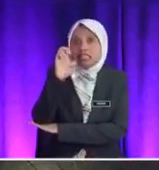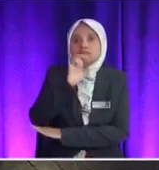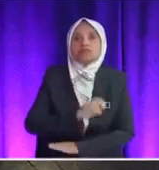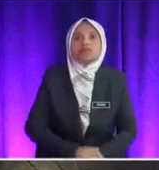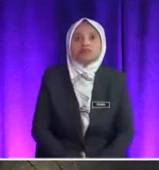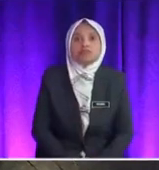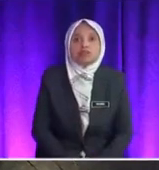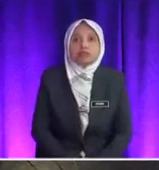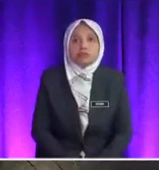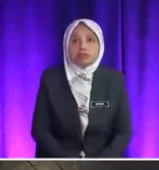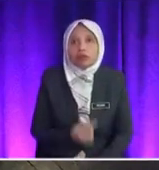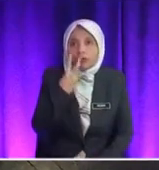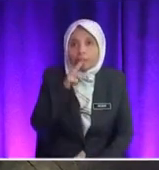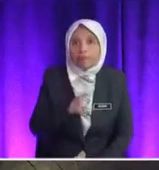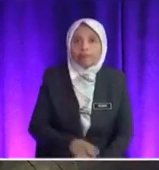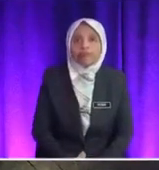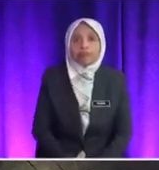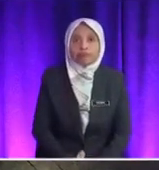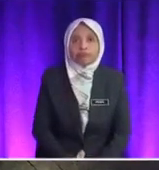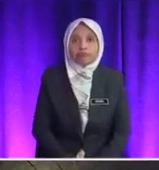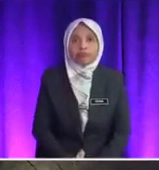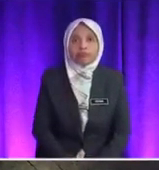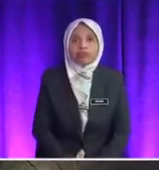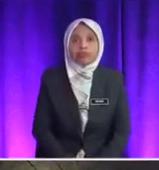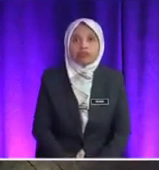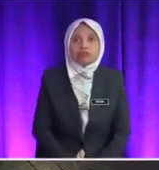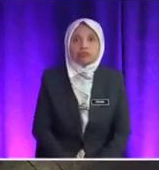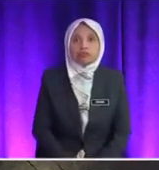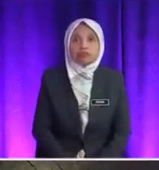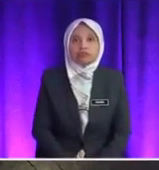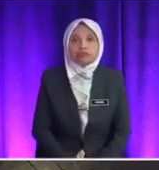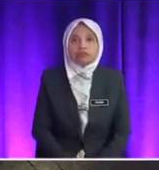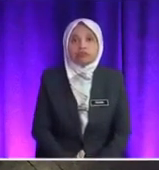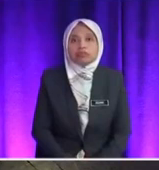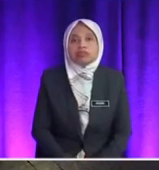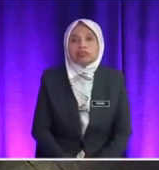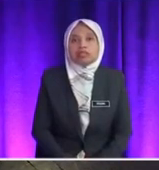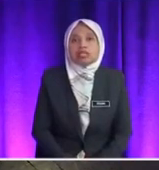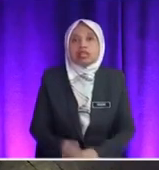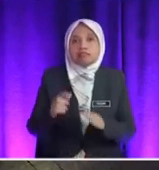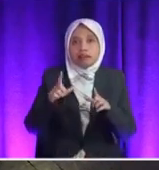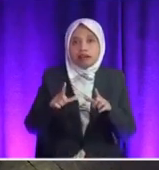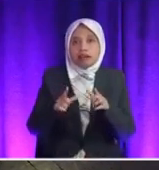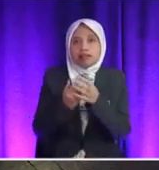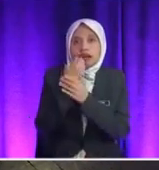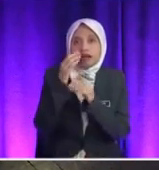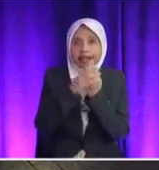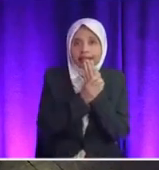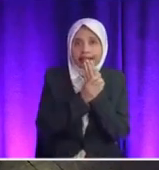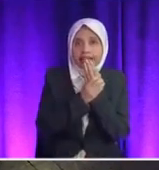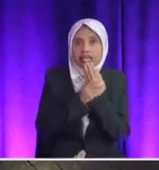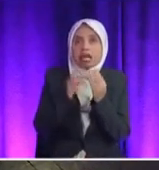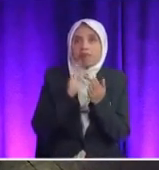Siswadi Panjang suatu kita kena jenis cake ambek tangan dalam oke